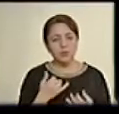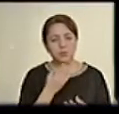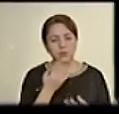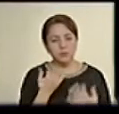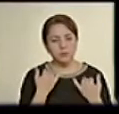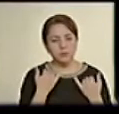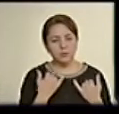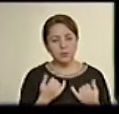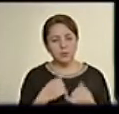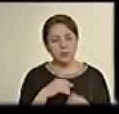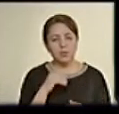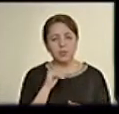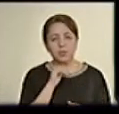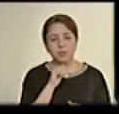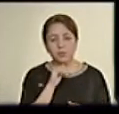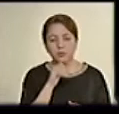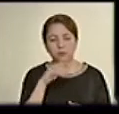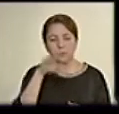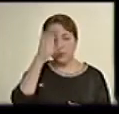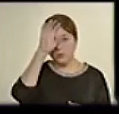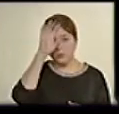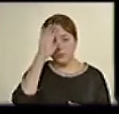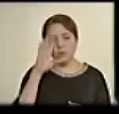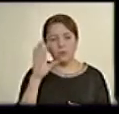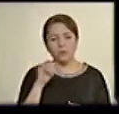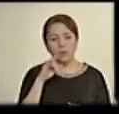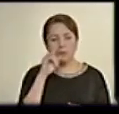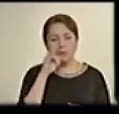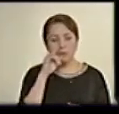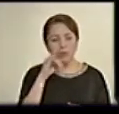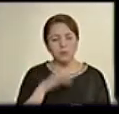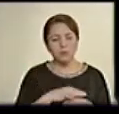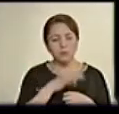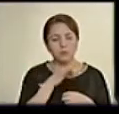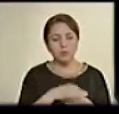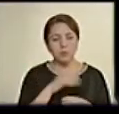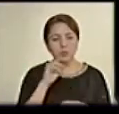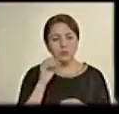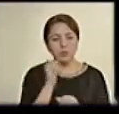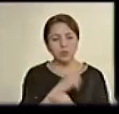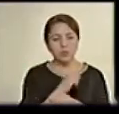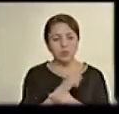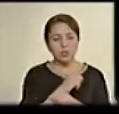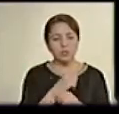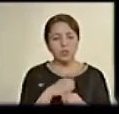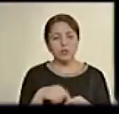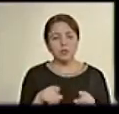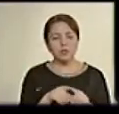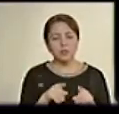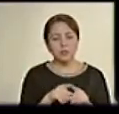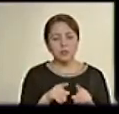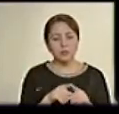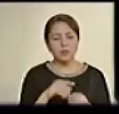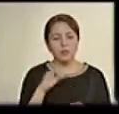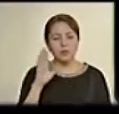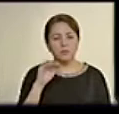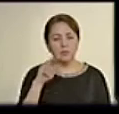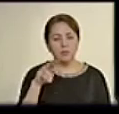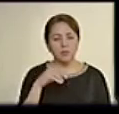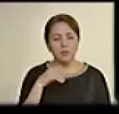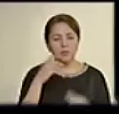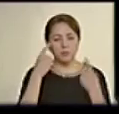Qashqadaryo, Surxondaryo hamda Samarqand viloyatlari, Jizzax kabi viloyatlar ham Buxoro amirligining